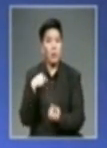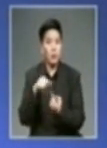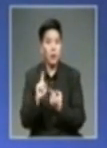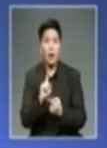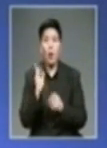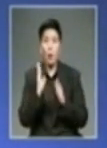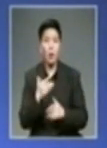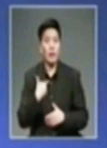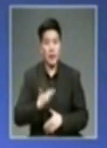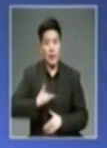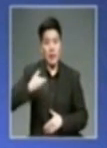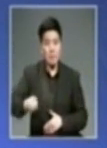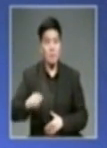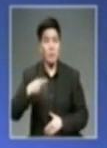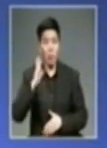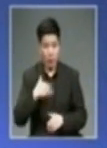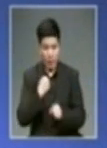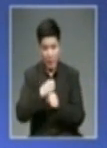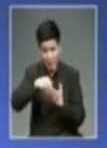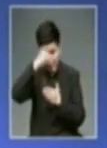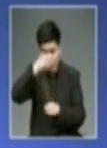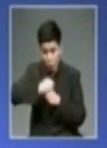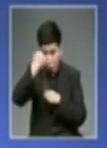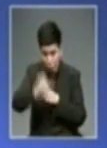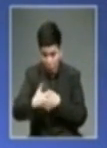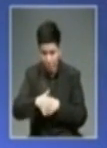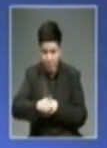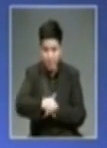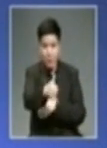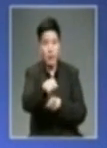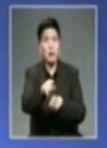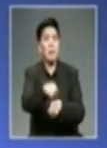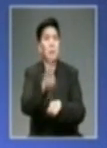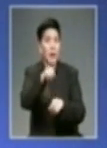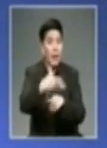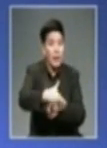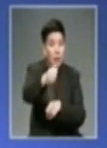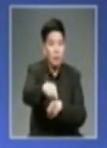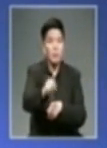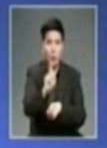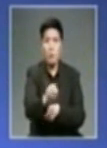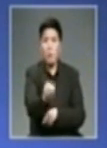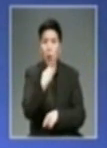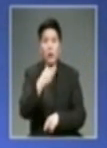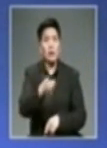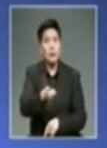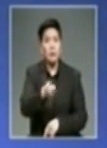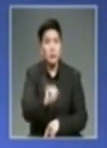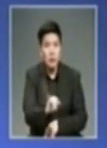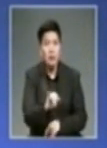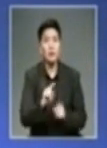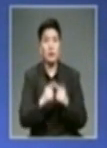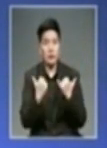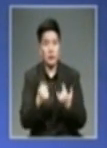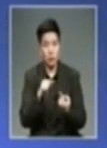ผู้ที่รับผลผลิตจากการศึกษาการบริหารจัดการศึกษาของท่านไปใช้นะรวมทั้งประเทศชาติที่ก็เปรียบเส